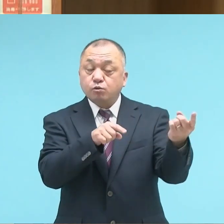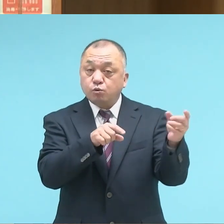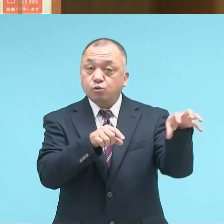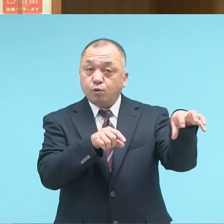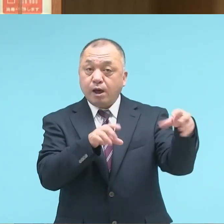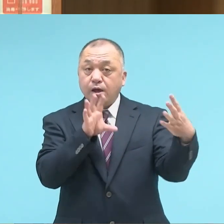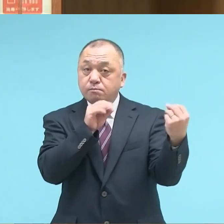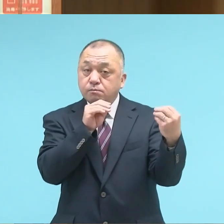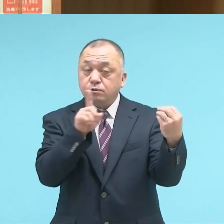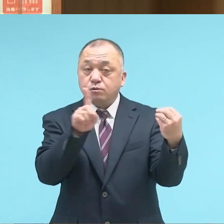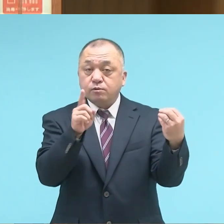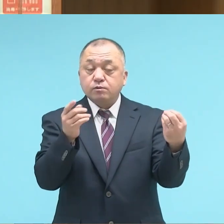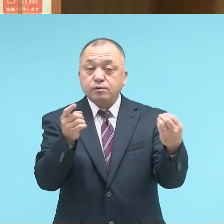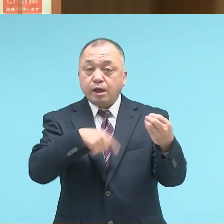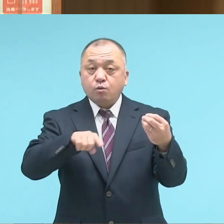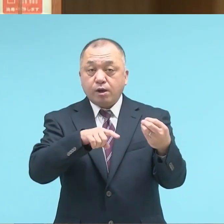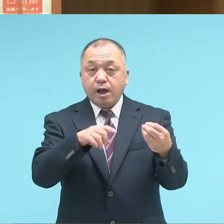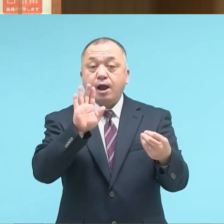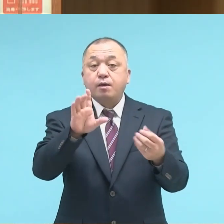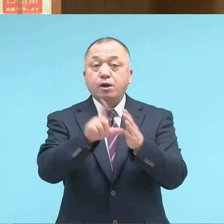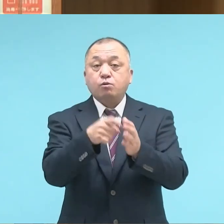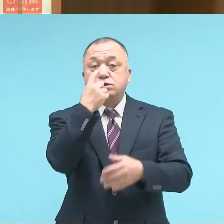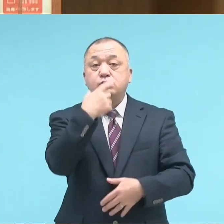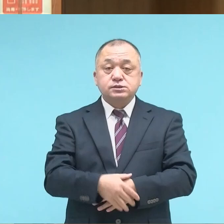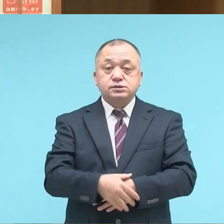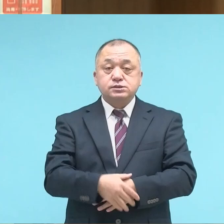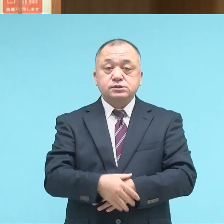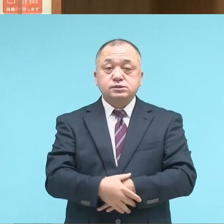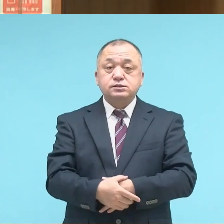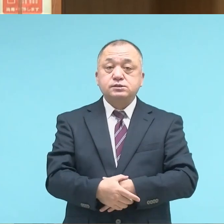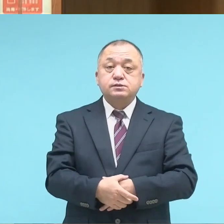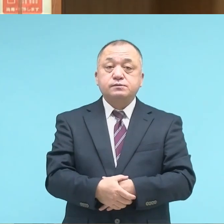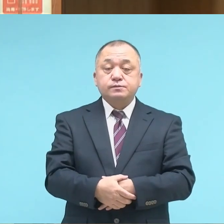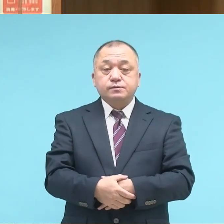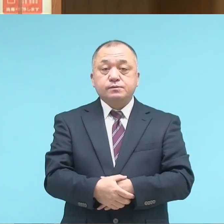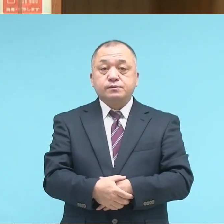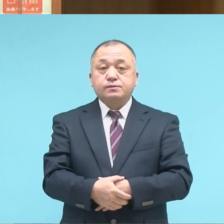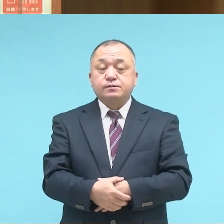やり取りがあったのか、お聞かせいただければと思います